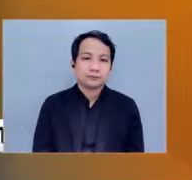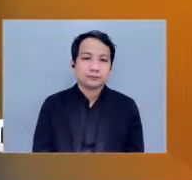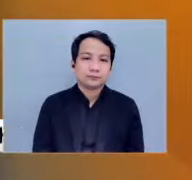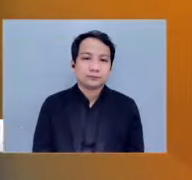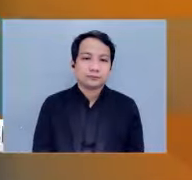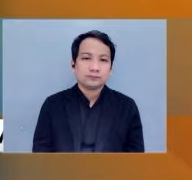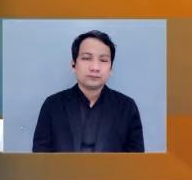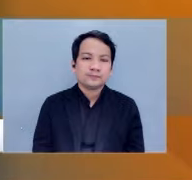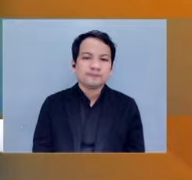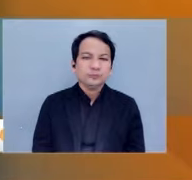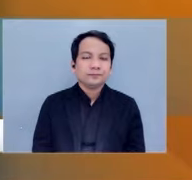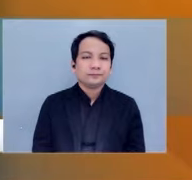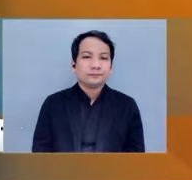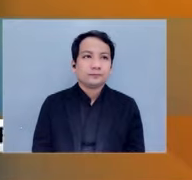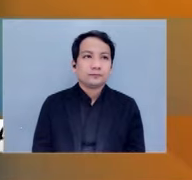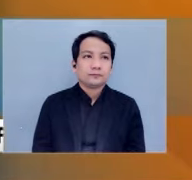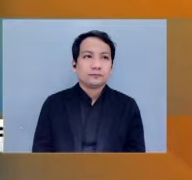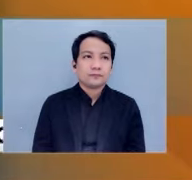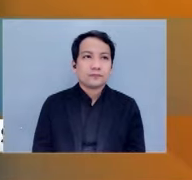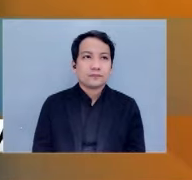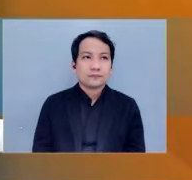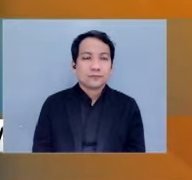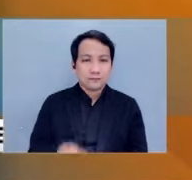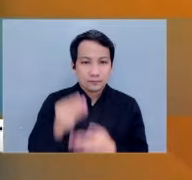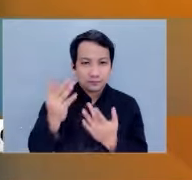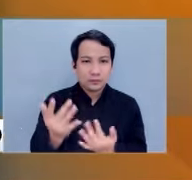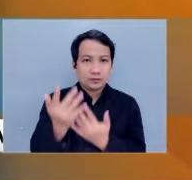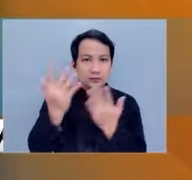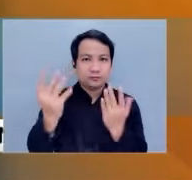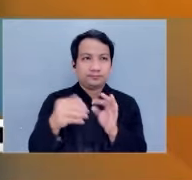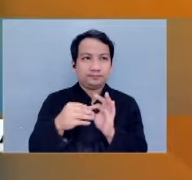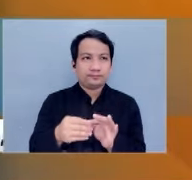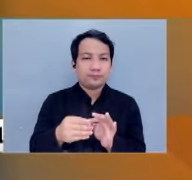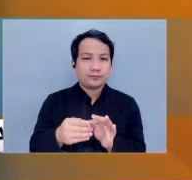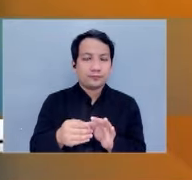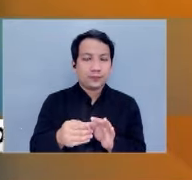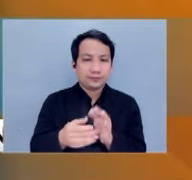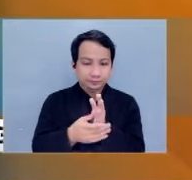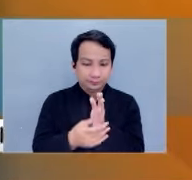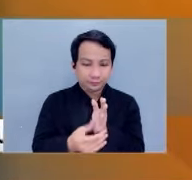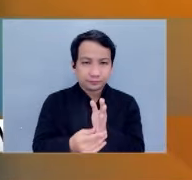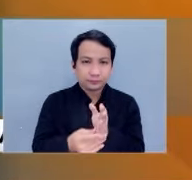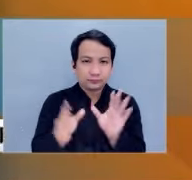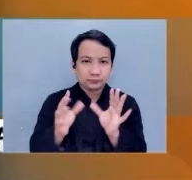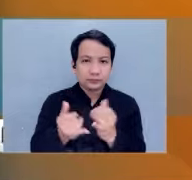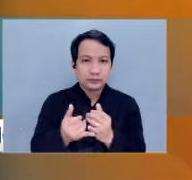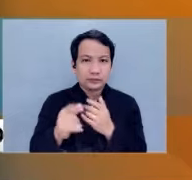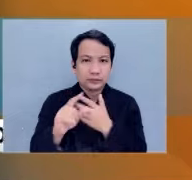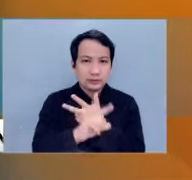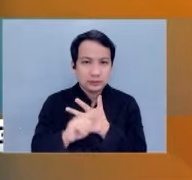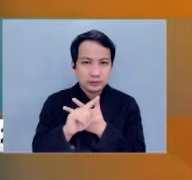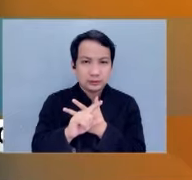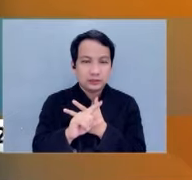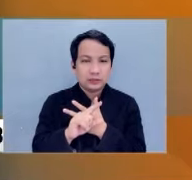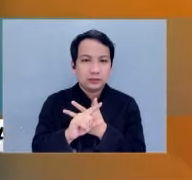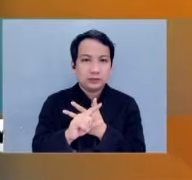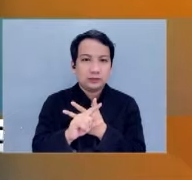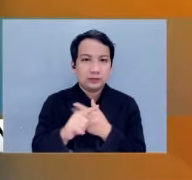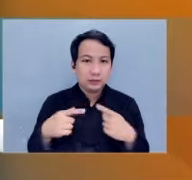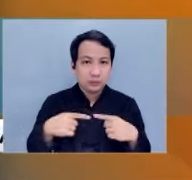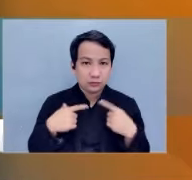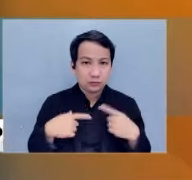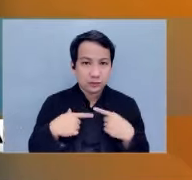Tila hindi umuubra ang mga fire truck sa sunog na ito sa isang oil mill sa Alaminos, Laguna. Pahirapan ang pagkapula sa apoy